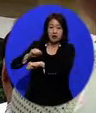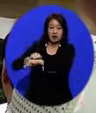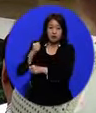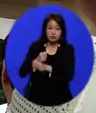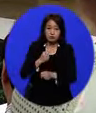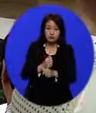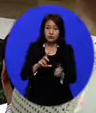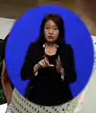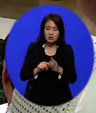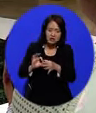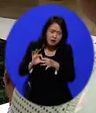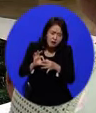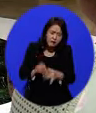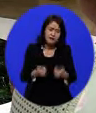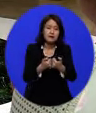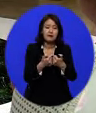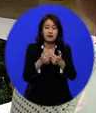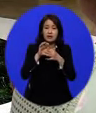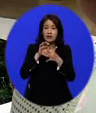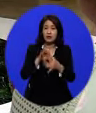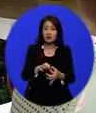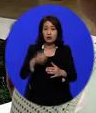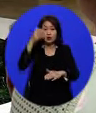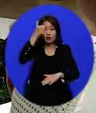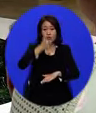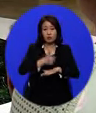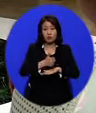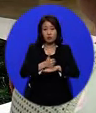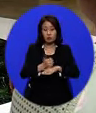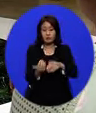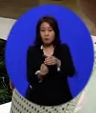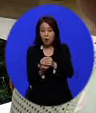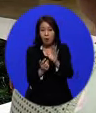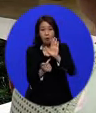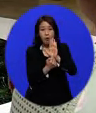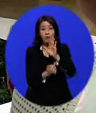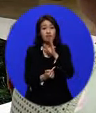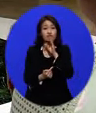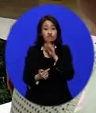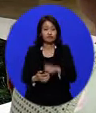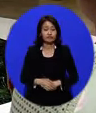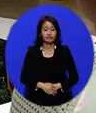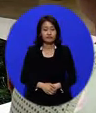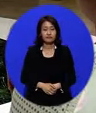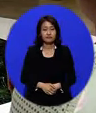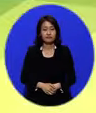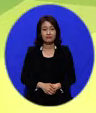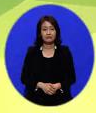치는데도 끝없이 토론을 통해서 그 결과물이 나오고 탄생해요. 네.